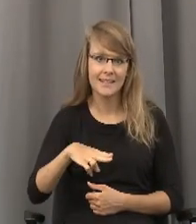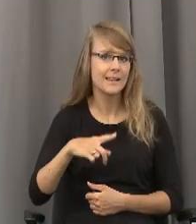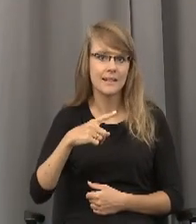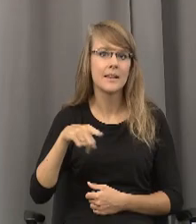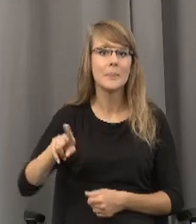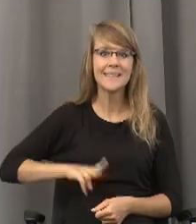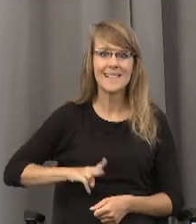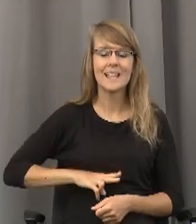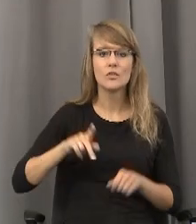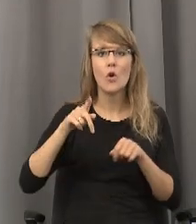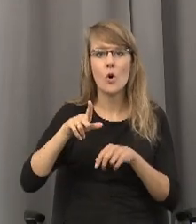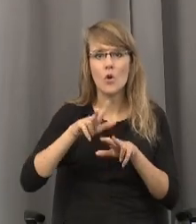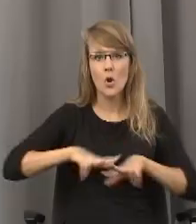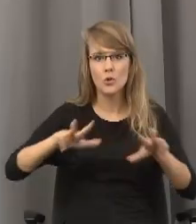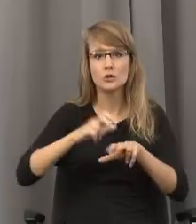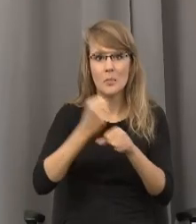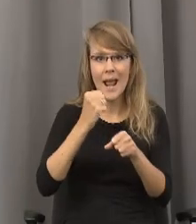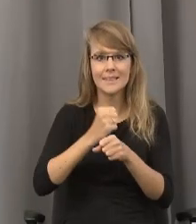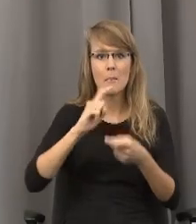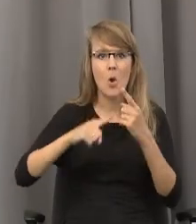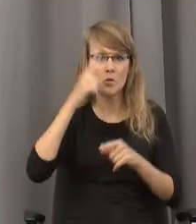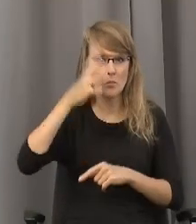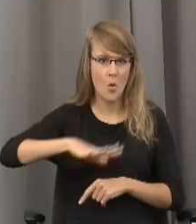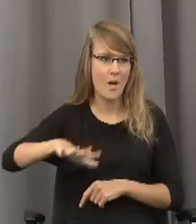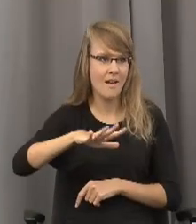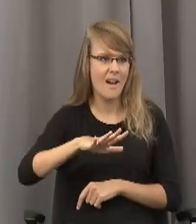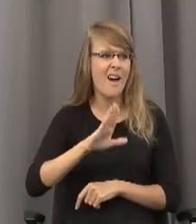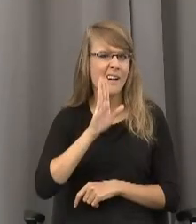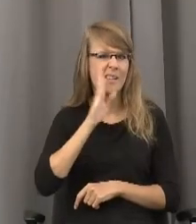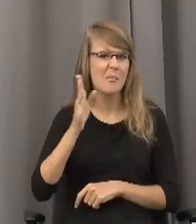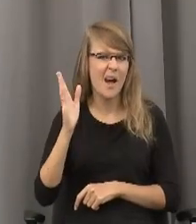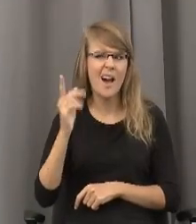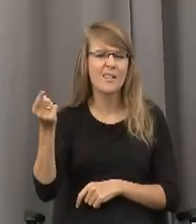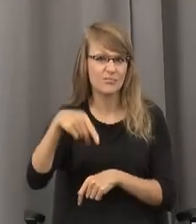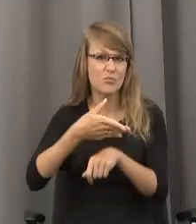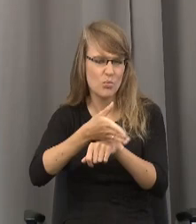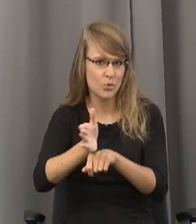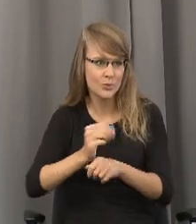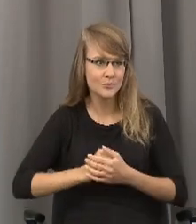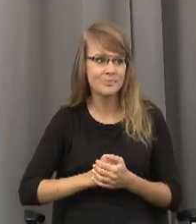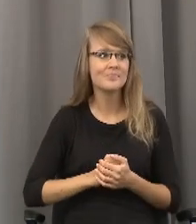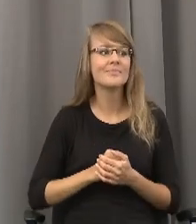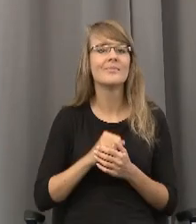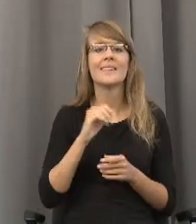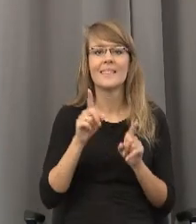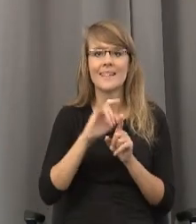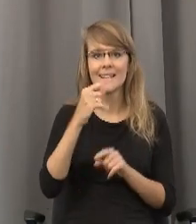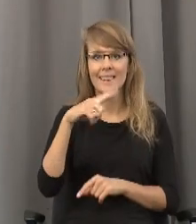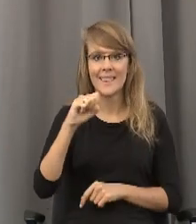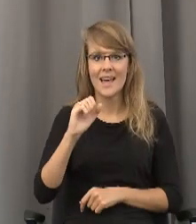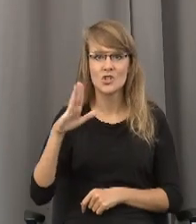Senioralnej Ministerstwa Rodziny, Pracy i Polityki Społecznej. Niech się spóźni. Oraz panią Idę